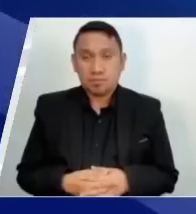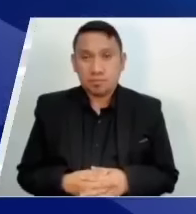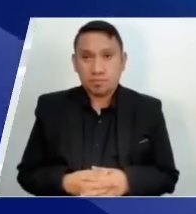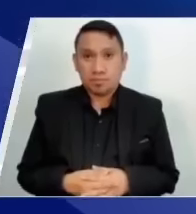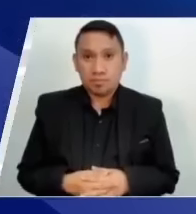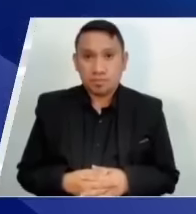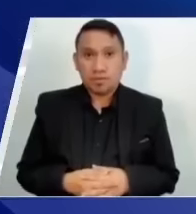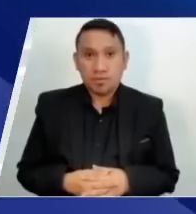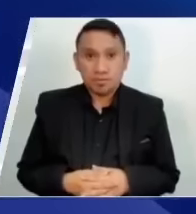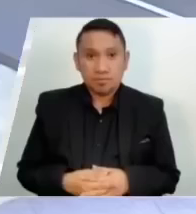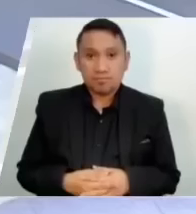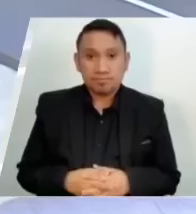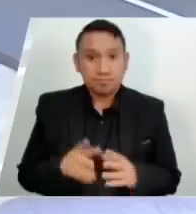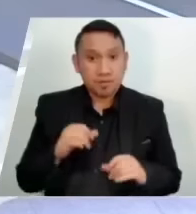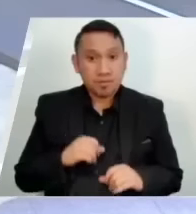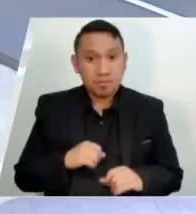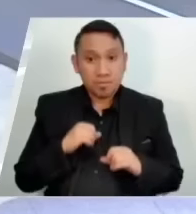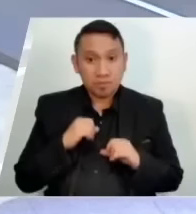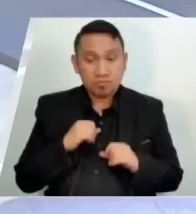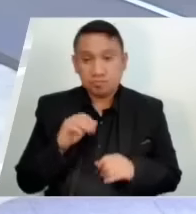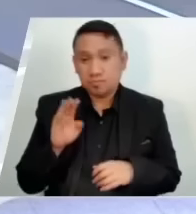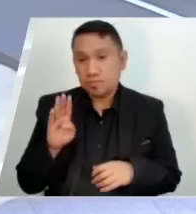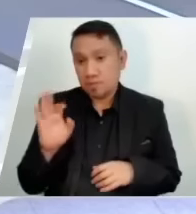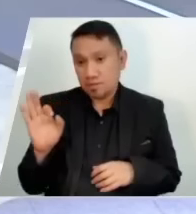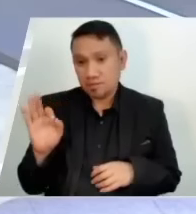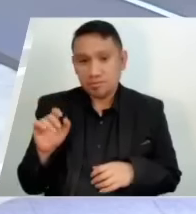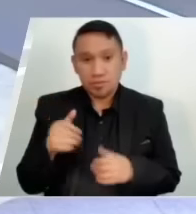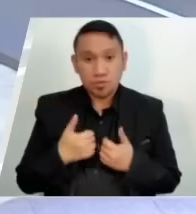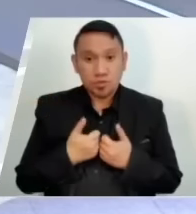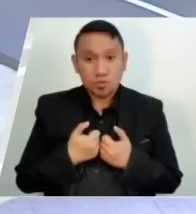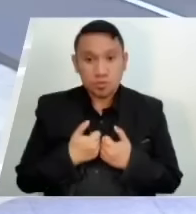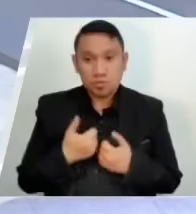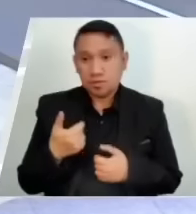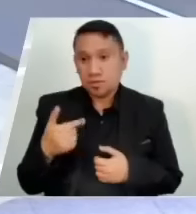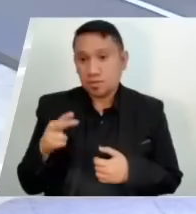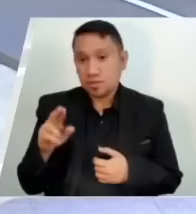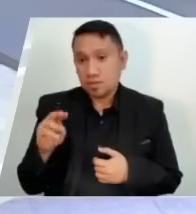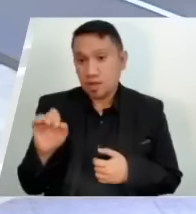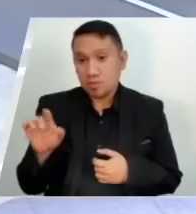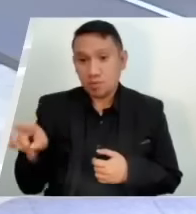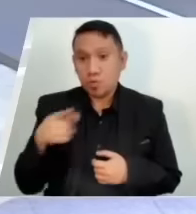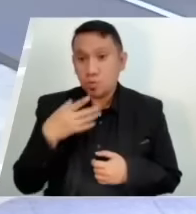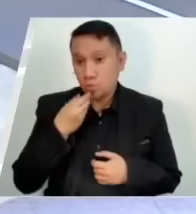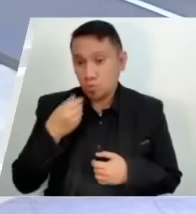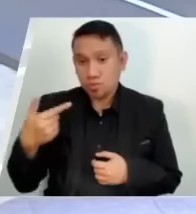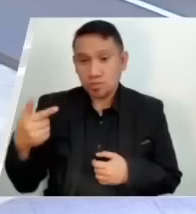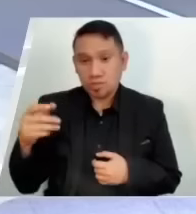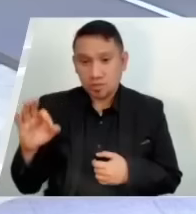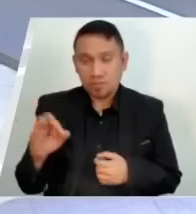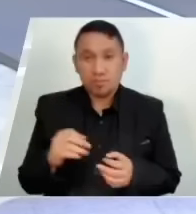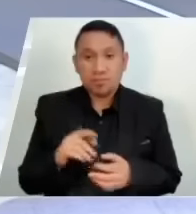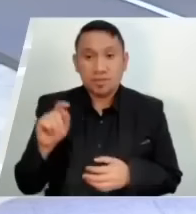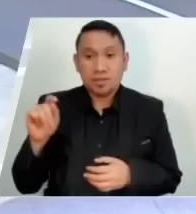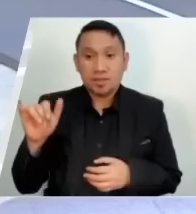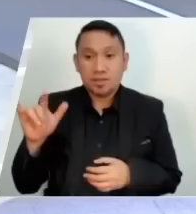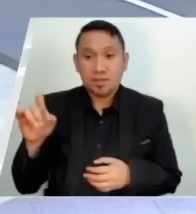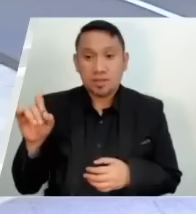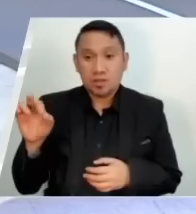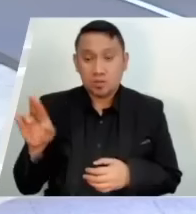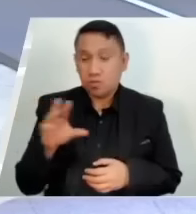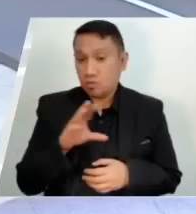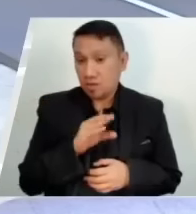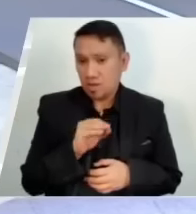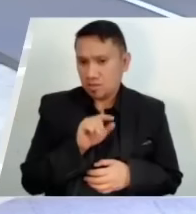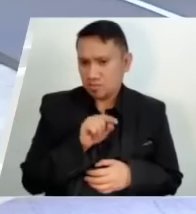One proud boyfriend, si Travis Kelce sa Grammy win ng kanyang girlfriend na si Taylor Swift. At ang bagong kabanata sa buhay mag-asawa ni na